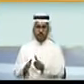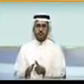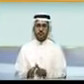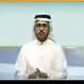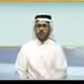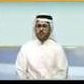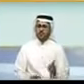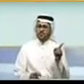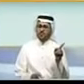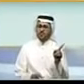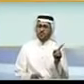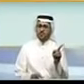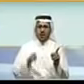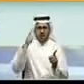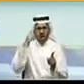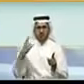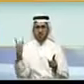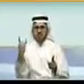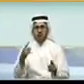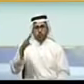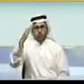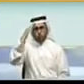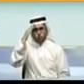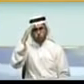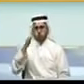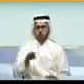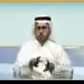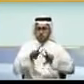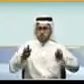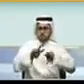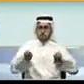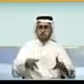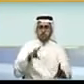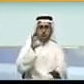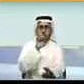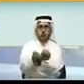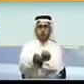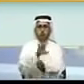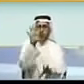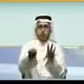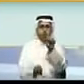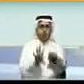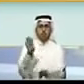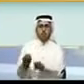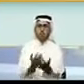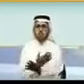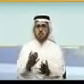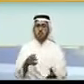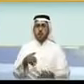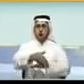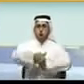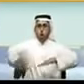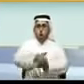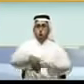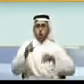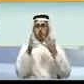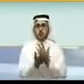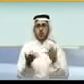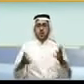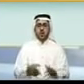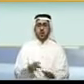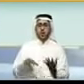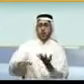أسفرت الحملات الميدانية المشتركة لتعقب وضبط مخالفي أنظمة الإقامة والعمل وأمن الحدود التي تمت